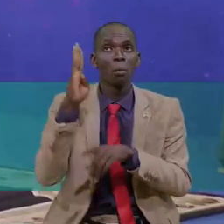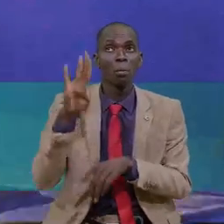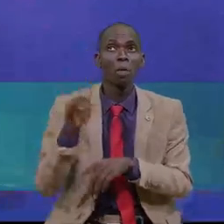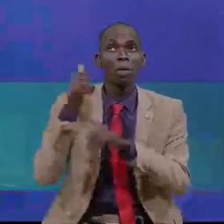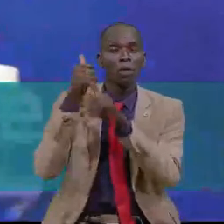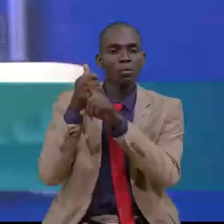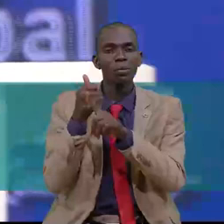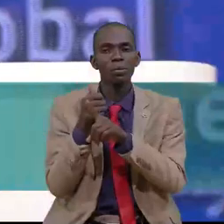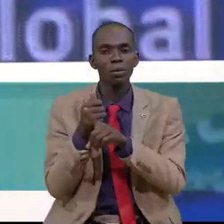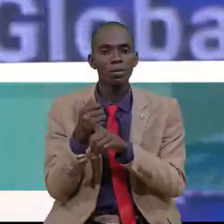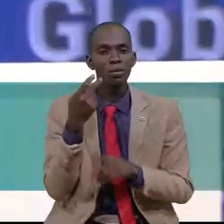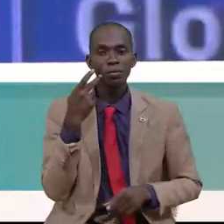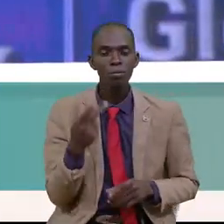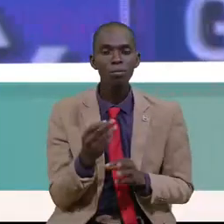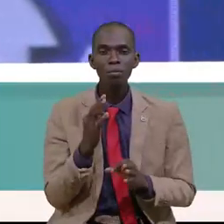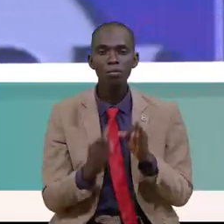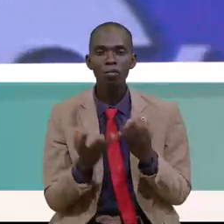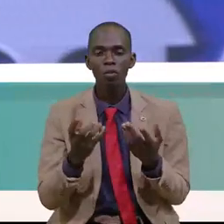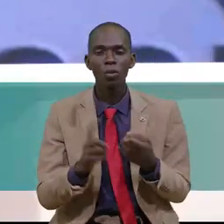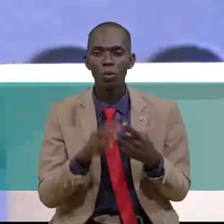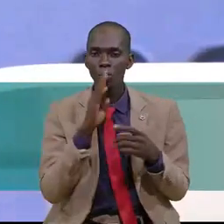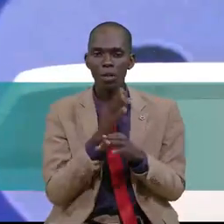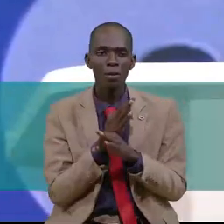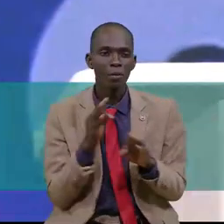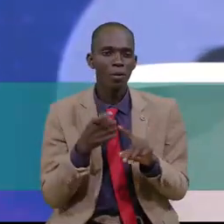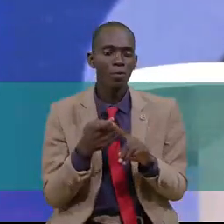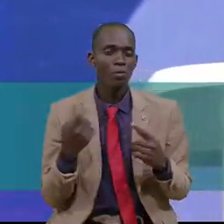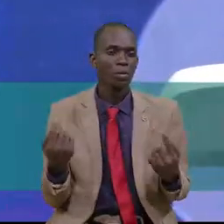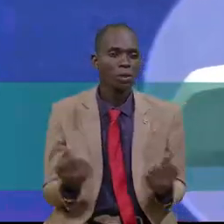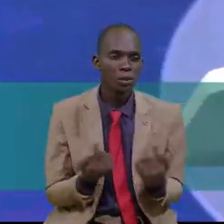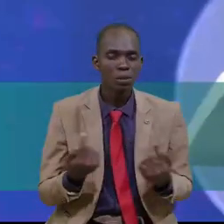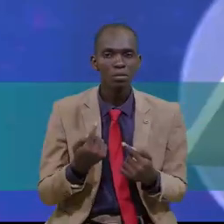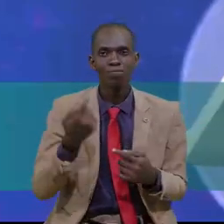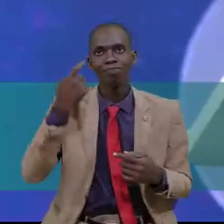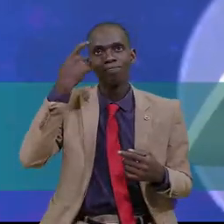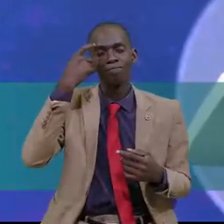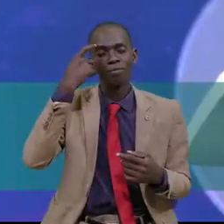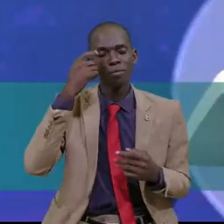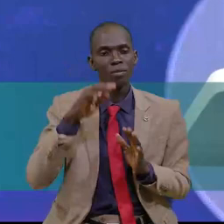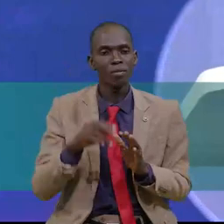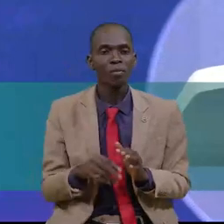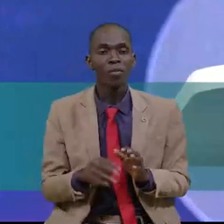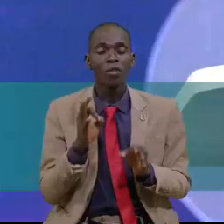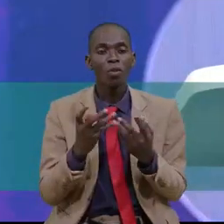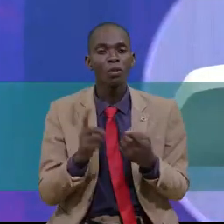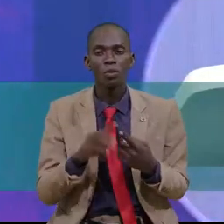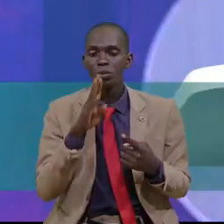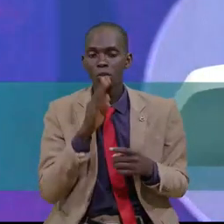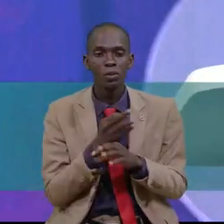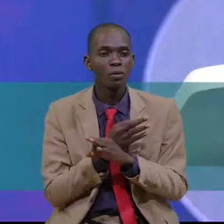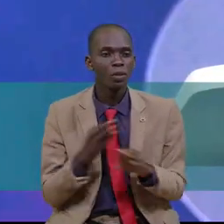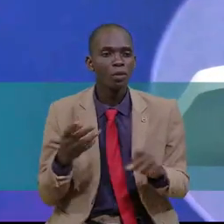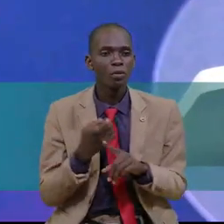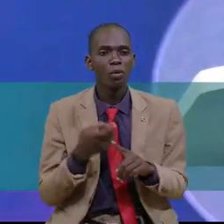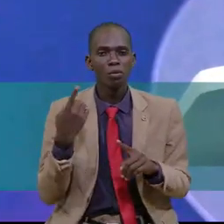des péchés. » Si tu veux être libéré du péché, ou de la conscience du péché, si tu veux être